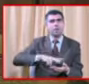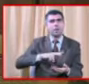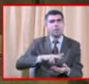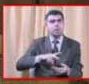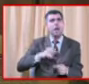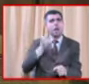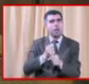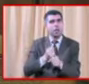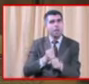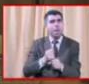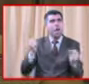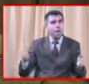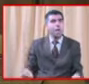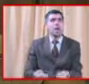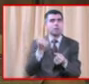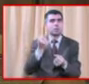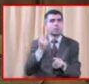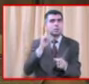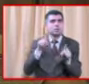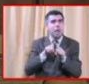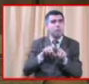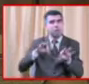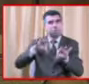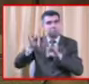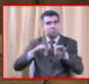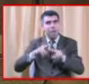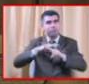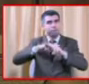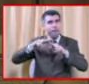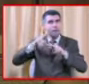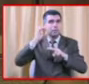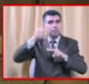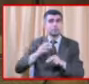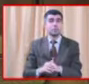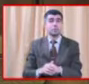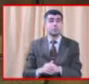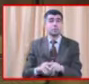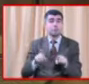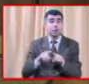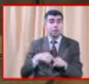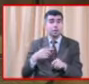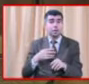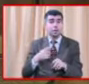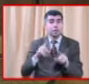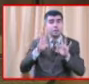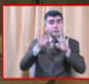المجهود وكتدبروا هذا القطاع بواحد الحكمة، بواحد الرزانة، ولكن بغينا نشير واحد الدراسة درتها هذه سنتين